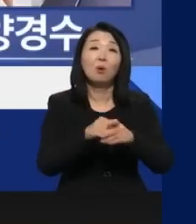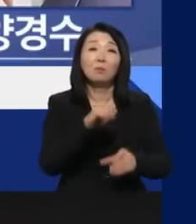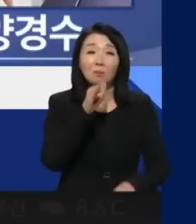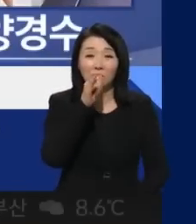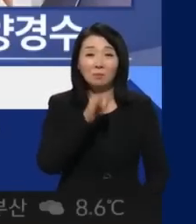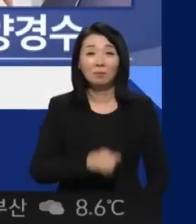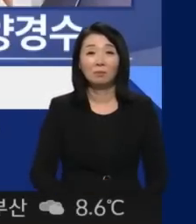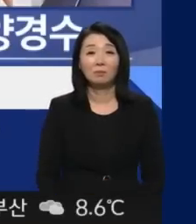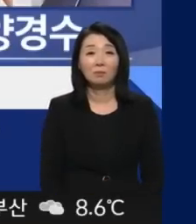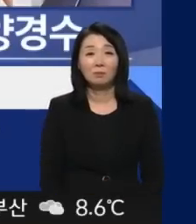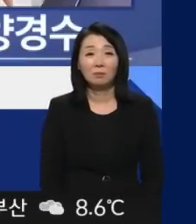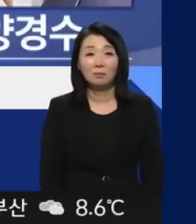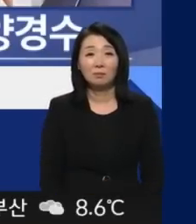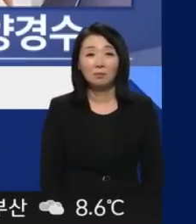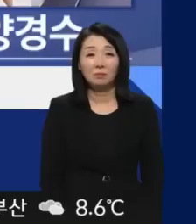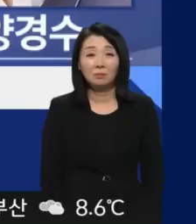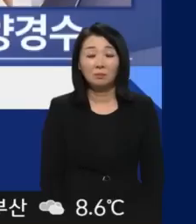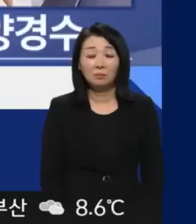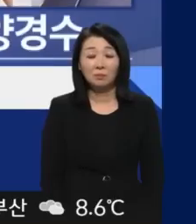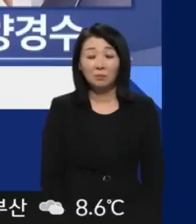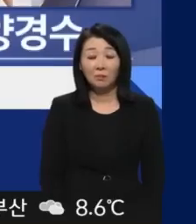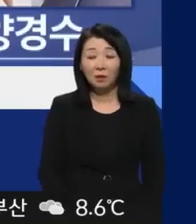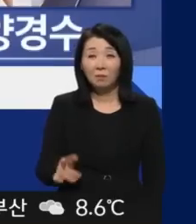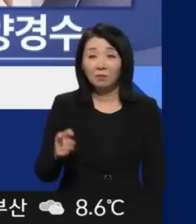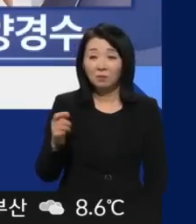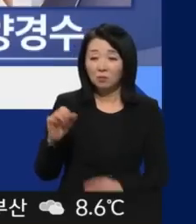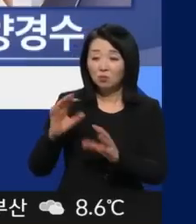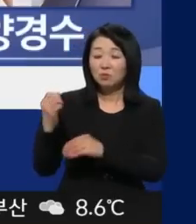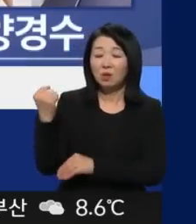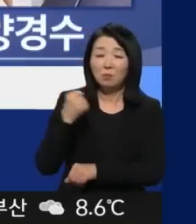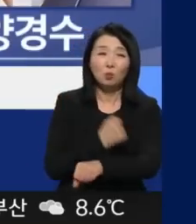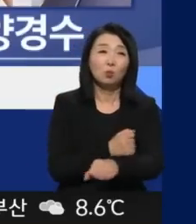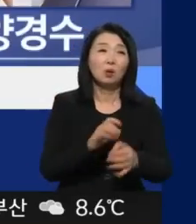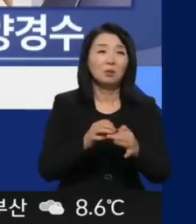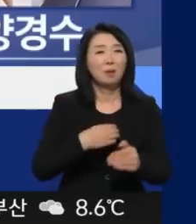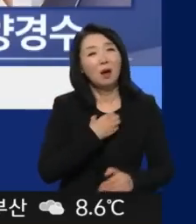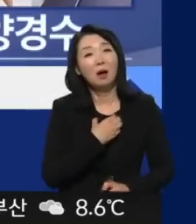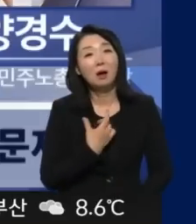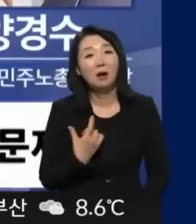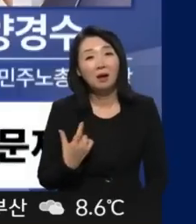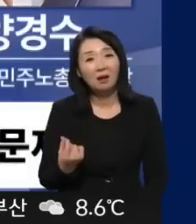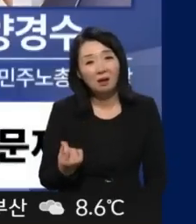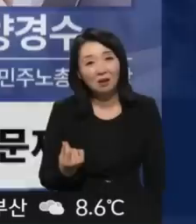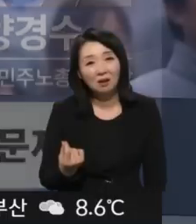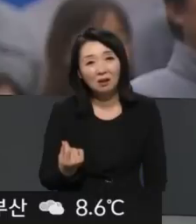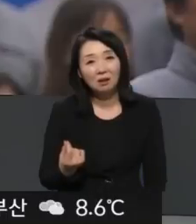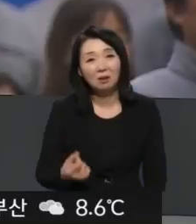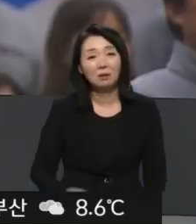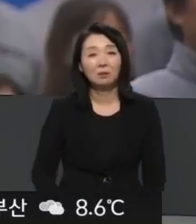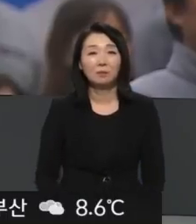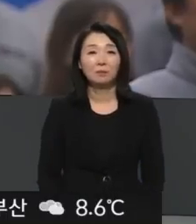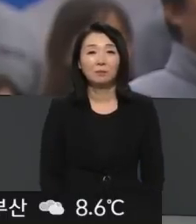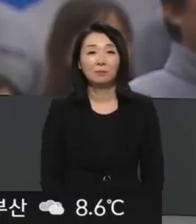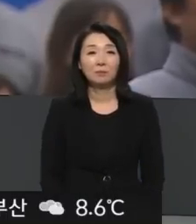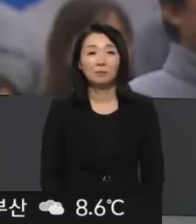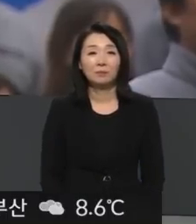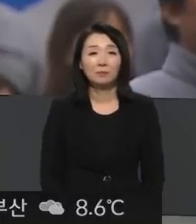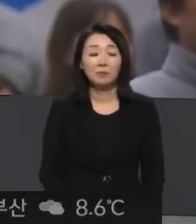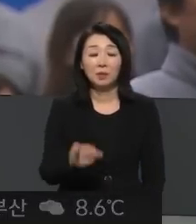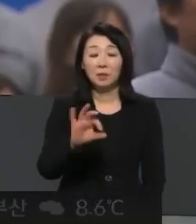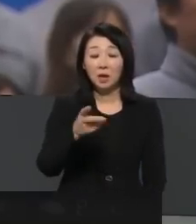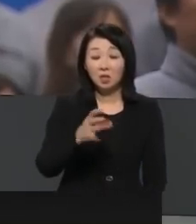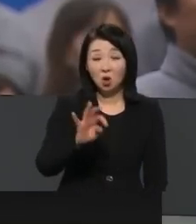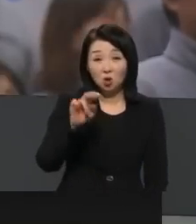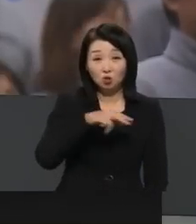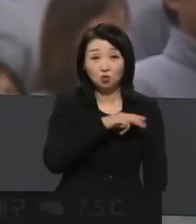하고요. 종합적으로 이 정부는 노동에 대해서 혐오하는구나 이런 생각을 하게 됩니다. 네, 지금 들으신 양경수 위원장의